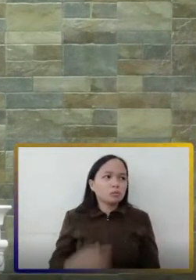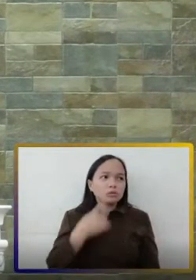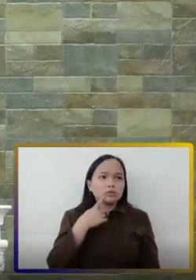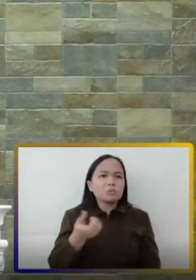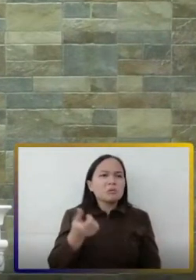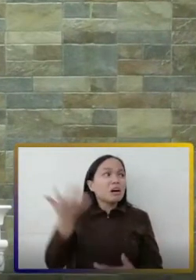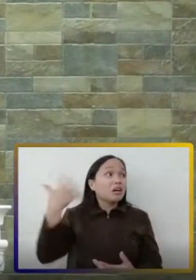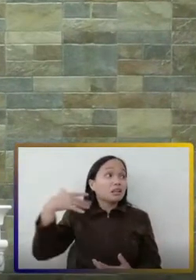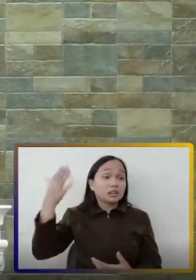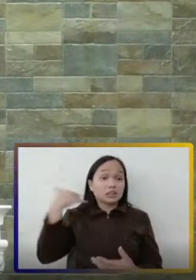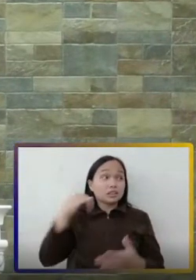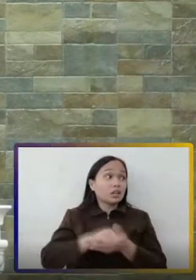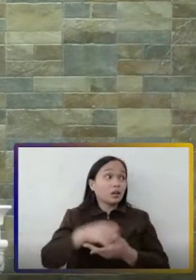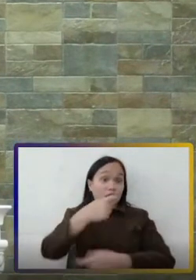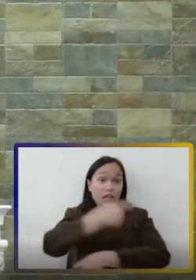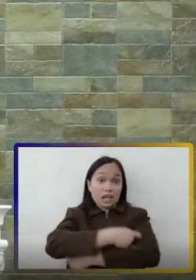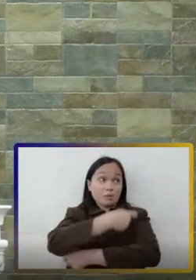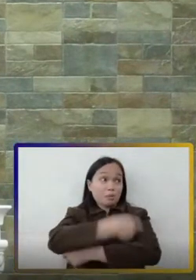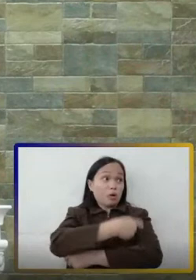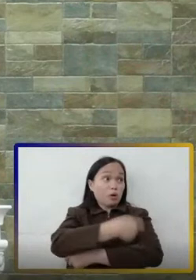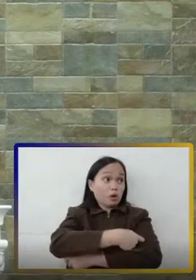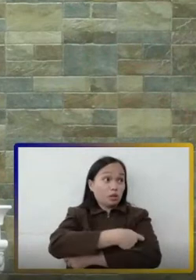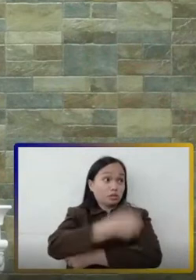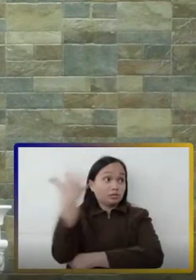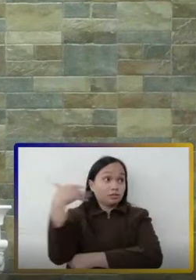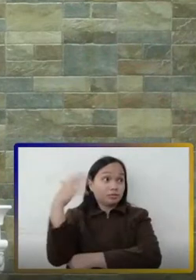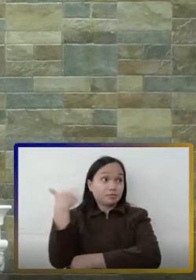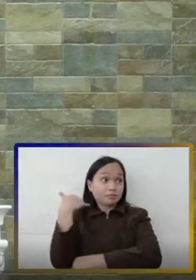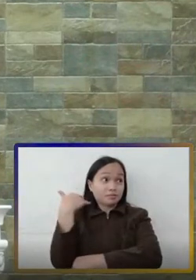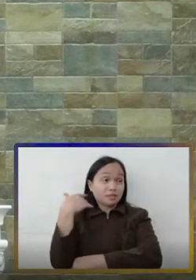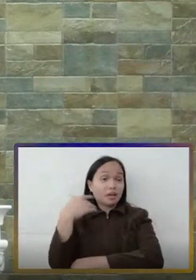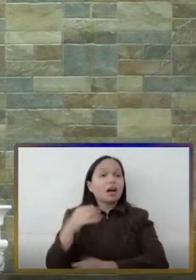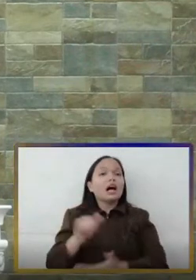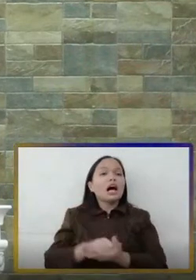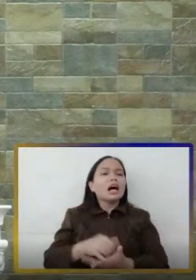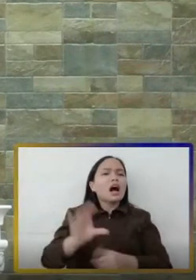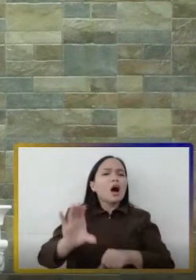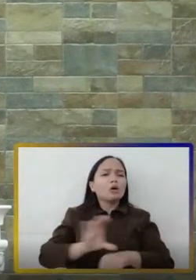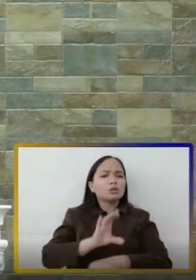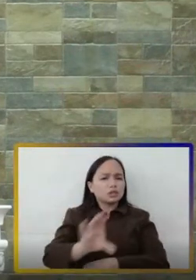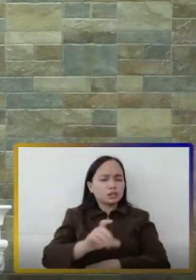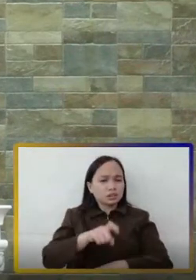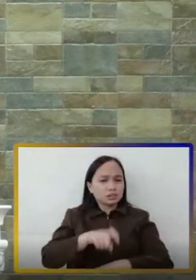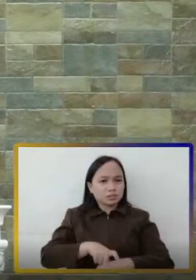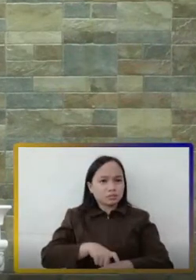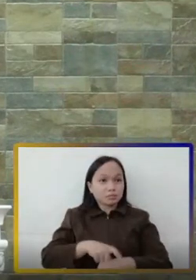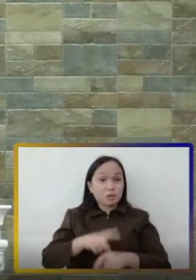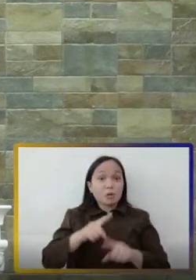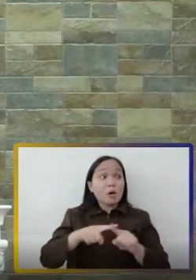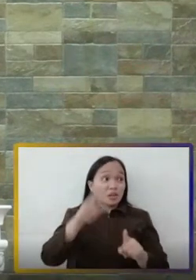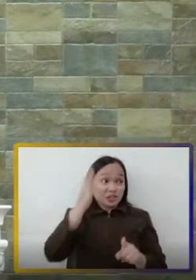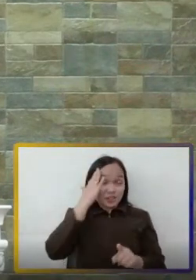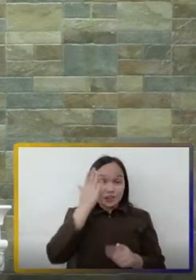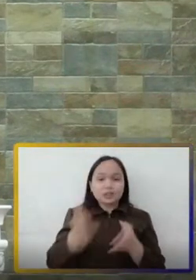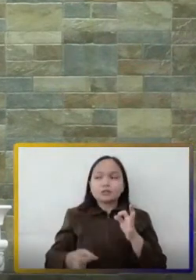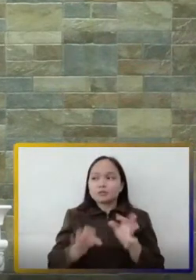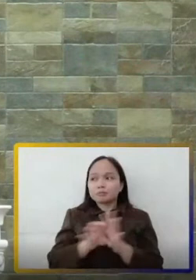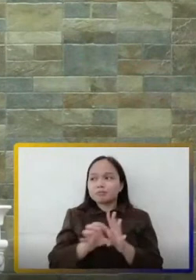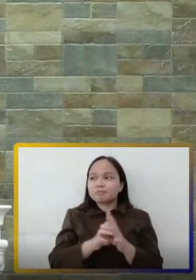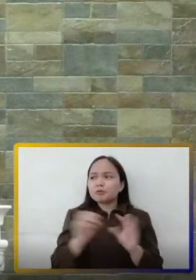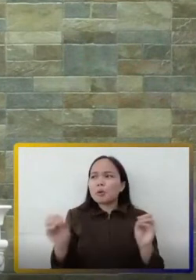na yung dining table ay counseling table yan. Tingnan nyo kung kayo hindi pa adik at wala nagkukontrol sa